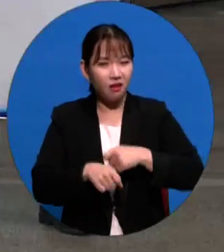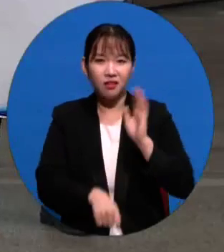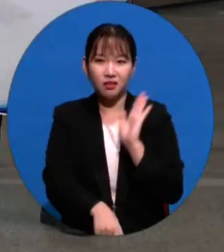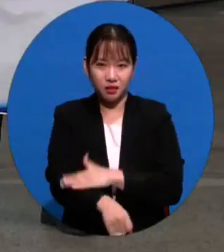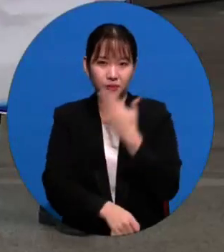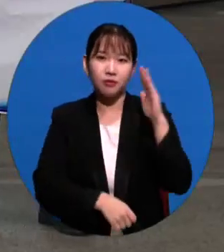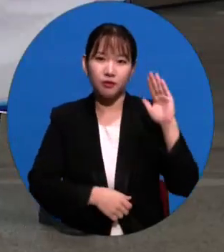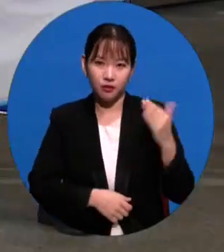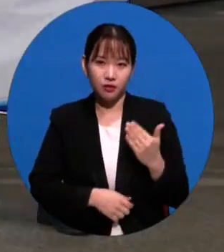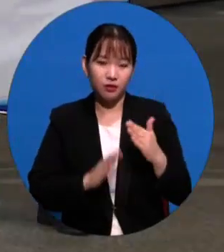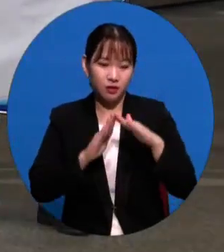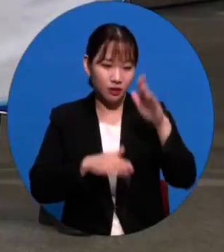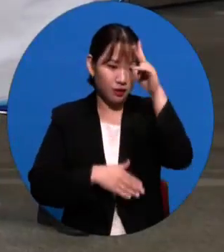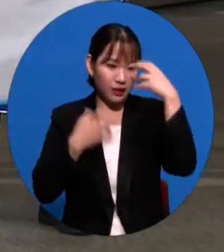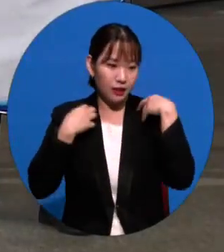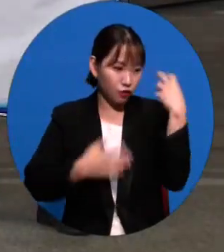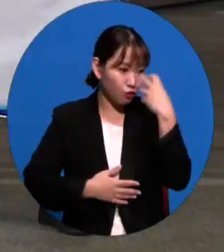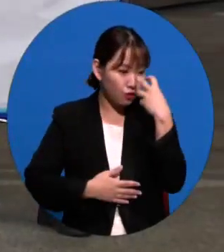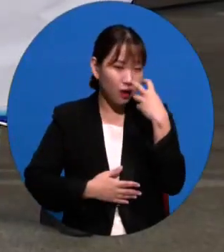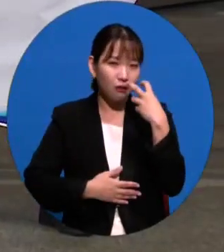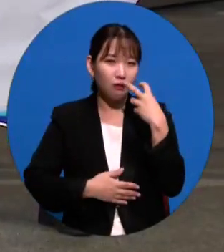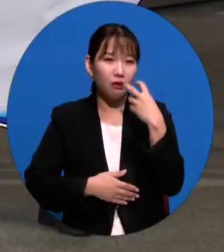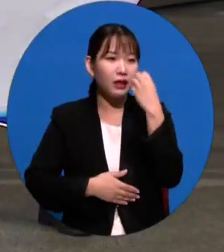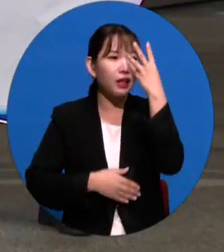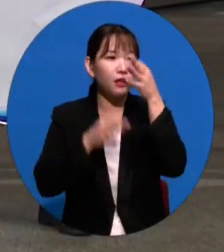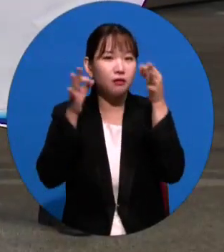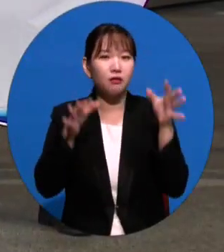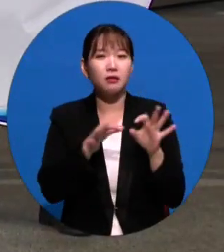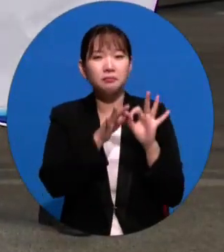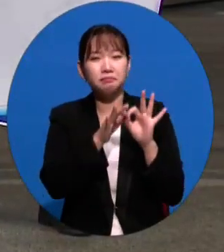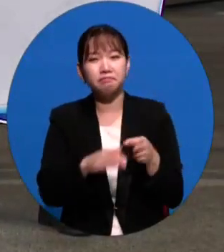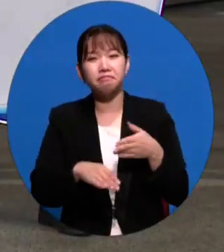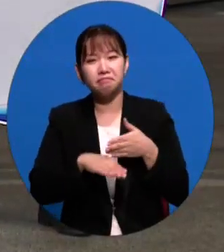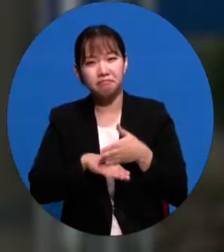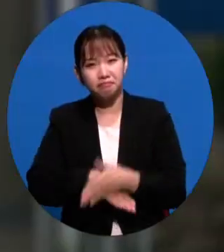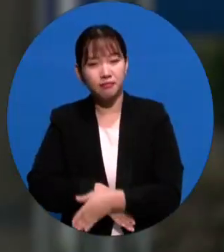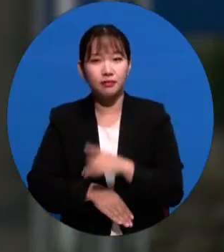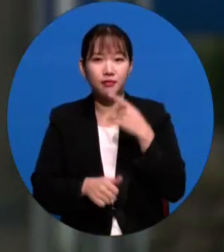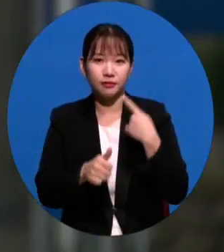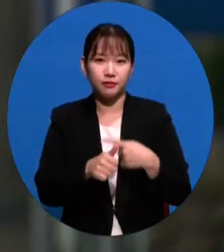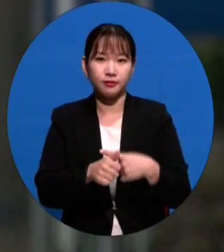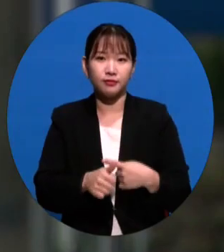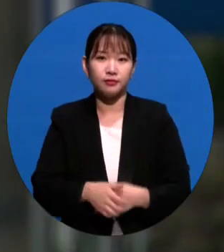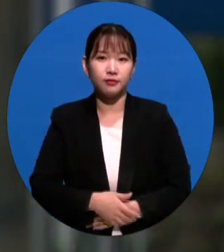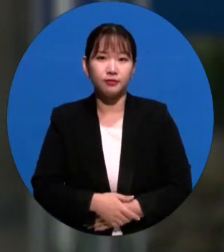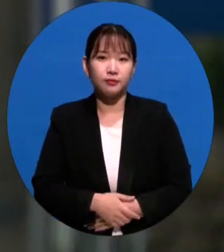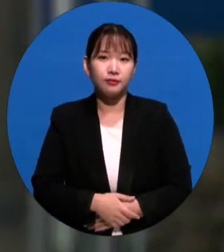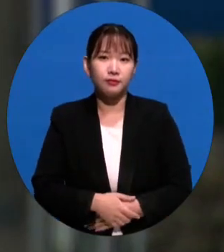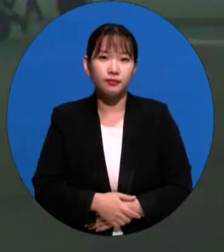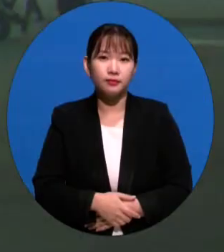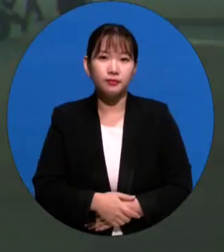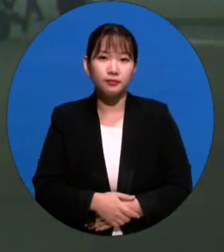잘못됐으며 전남경찰청 수사 역시 석 달 동안 지지부진하다고 비판했습니다.